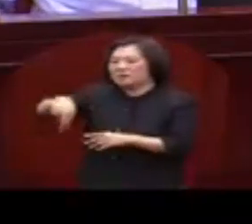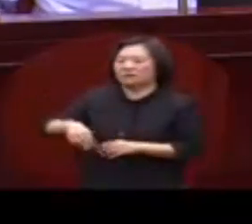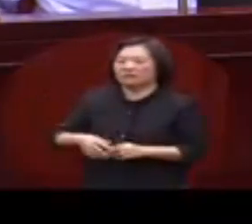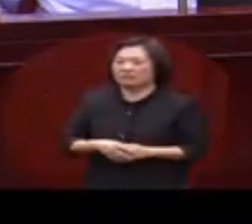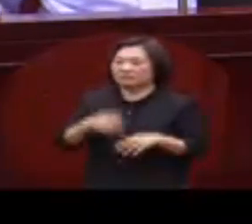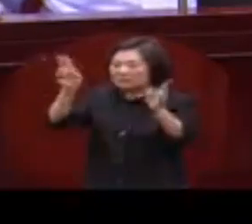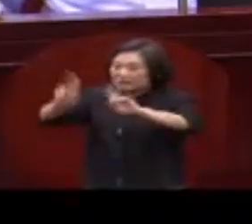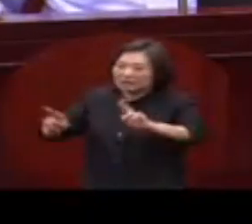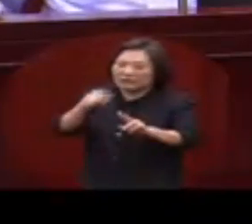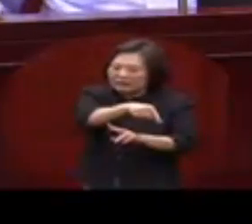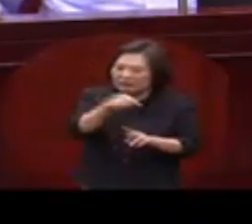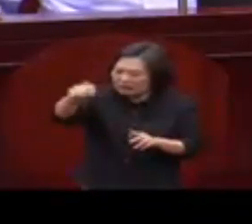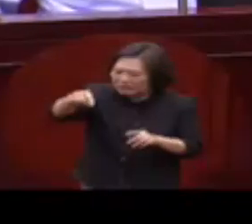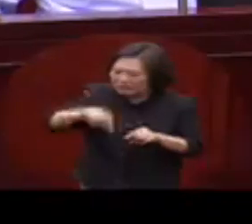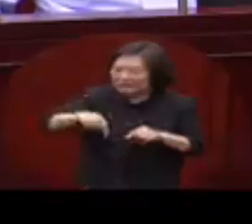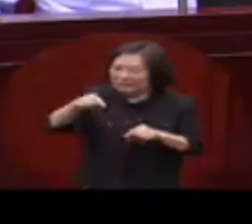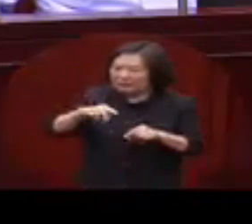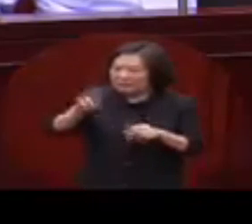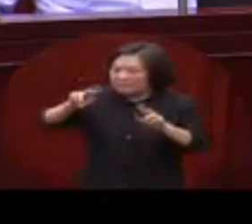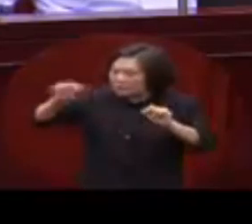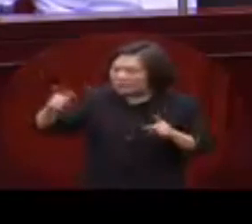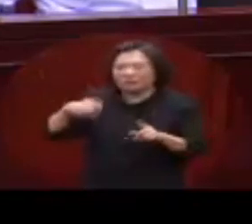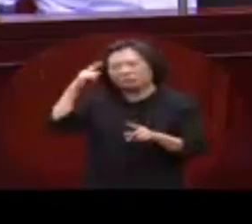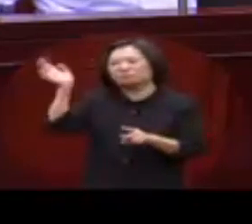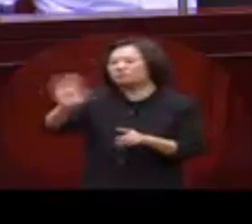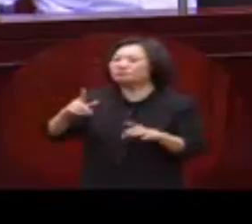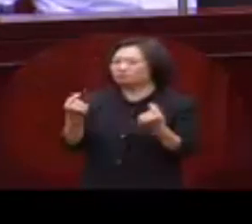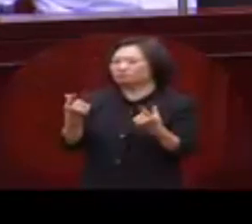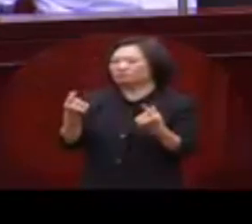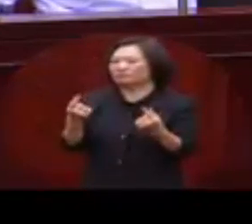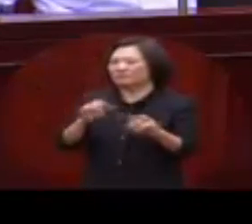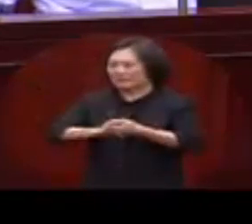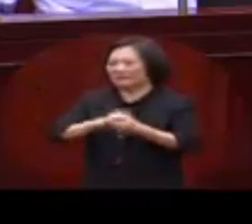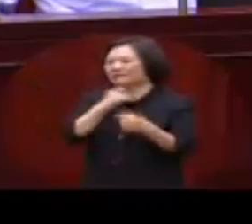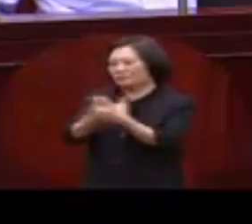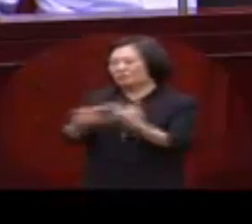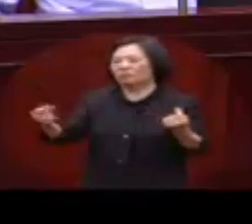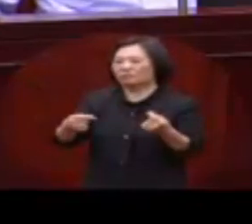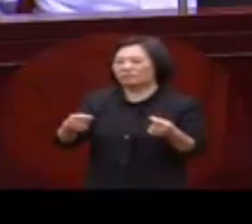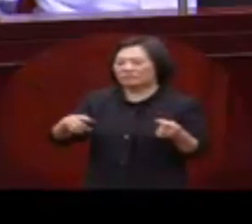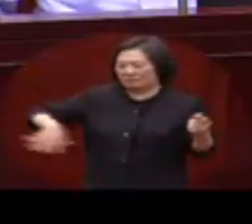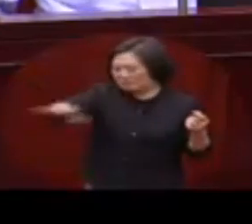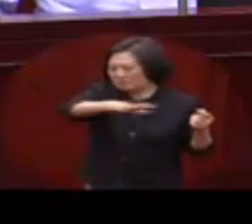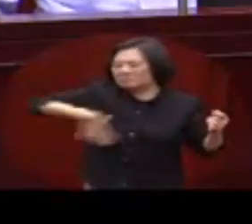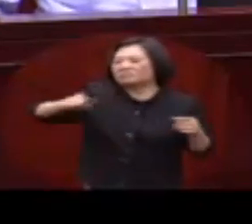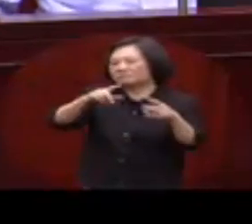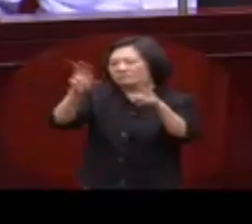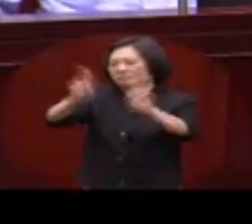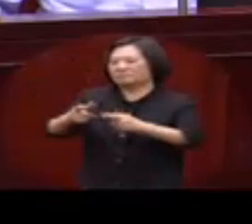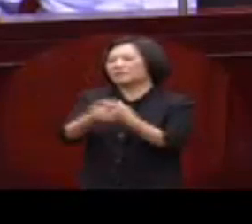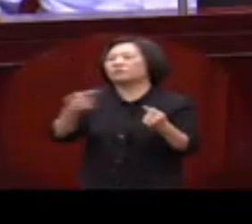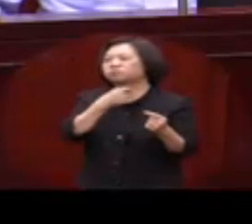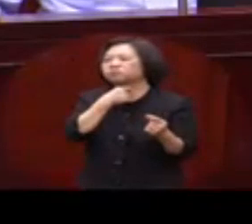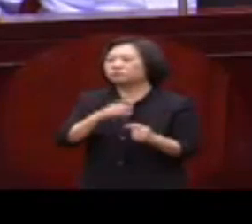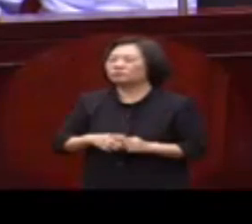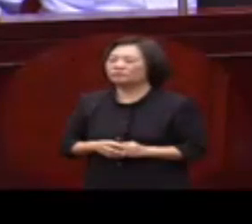系统不一致的，所以这个我们会避免这个犯的错误。所以整个环状线的机电系统会统一，那给它做起来。那新庄机场哦，